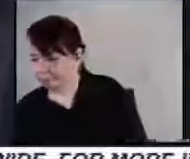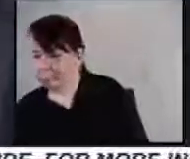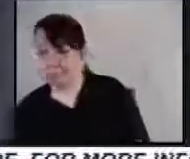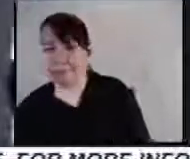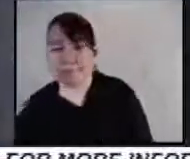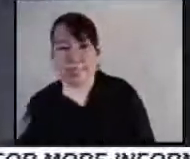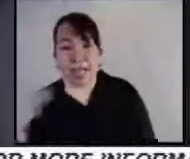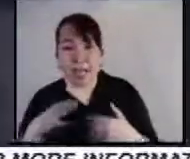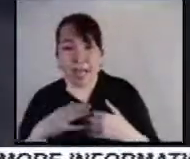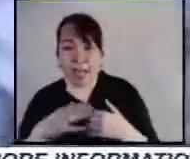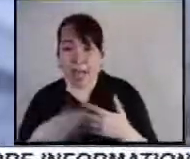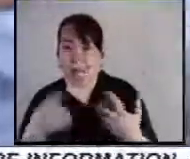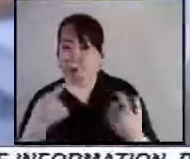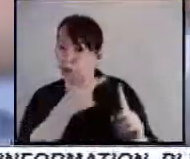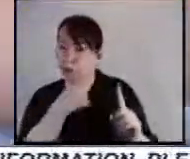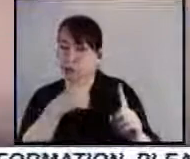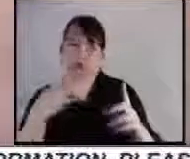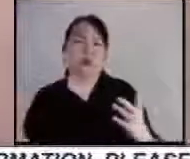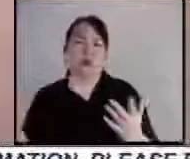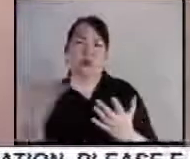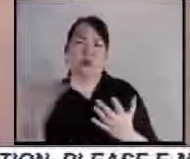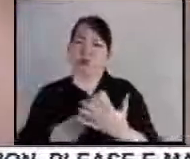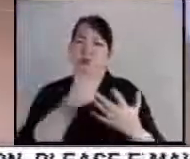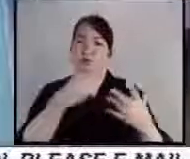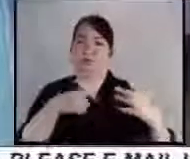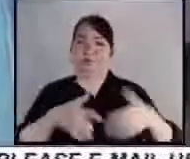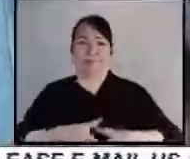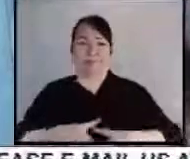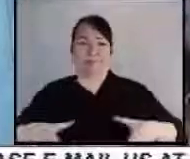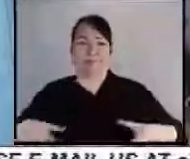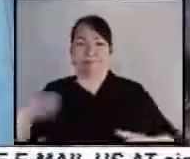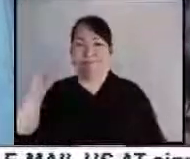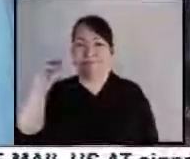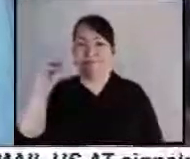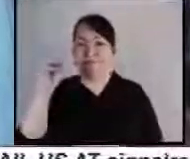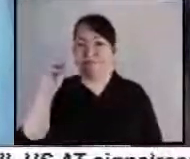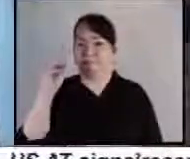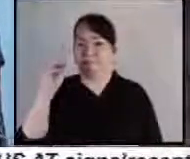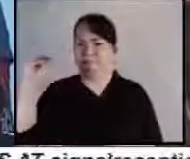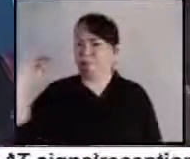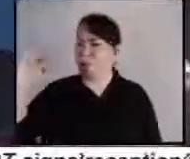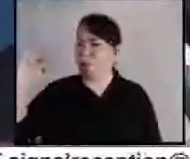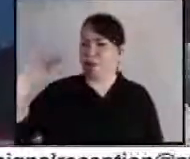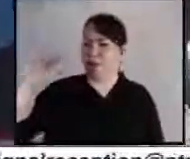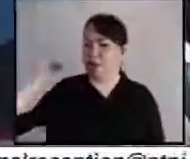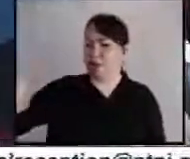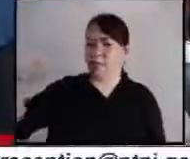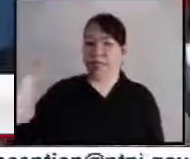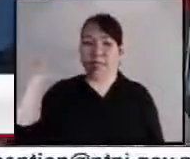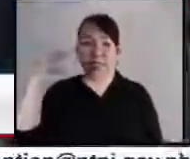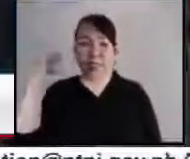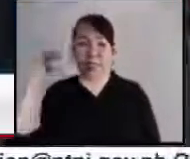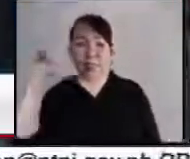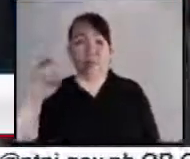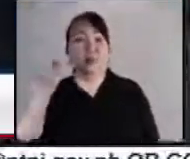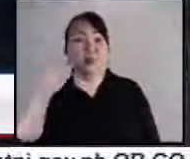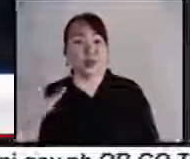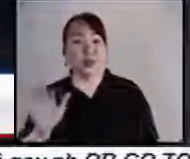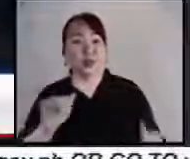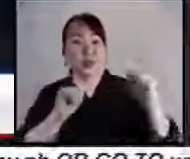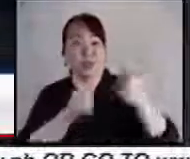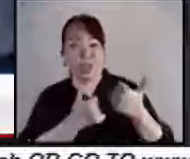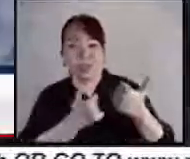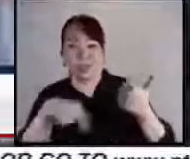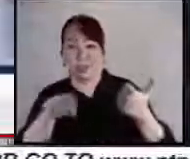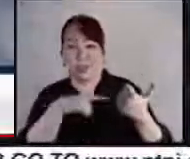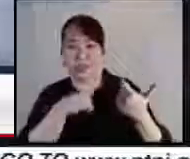Pagkatapos makuha ang Philippine Super Bantamweight title kay Mark Anthony Geraldo noong nakarang Disyembre, isang panibagong hamon ngayon ang naghihintay sa